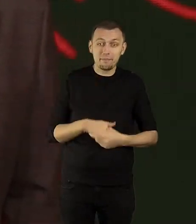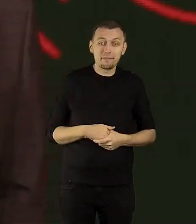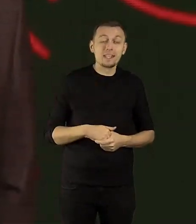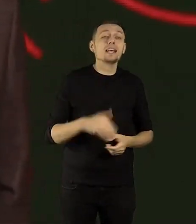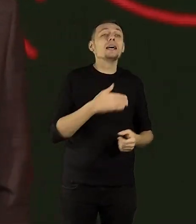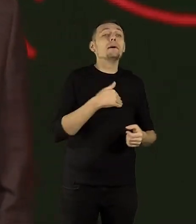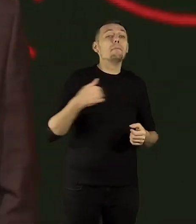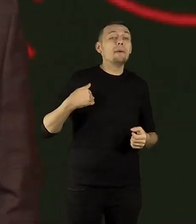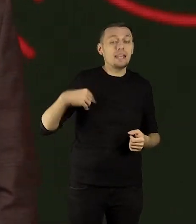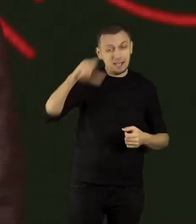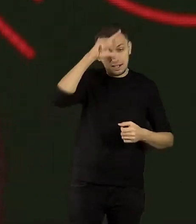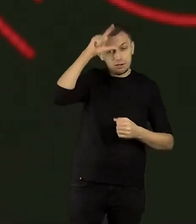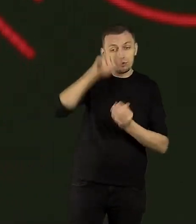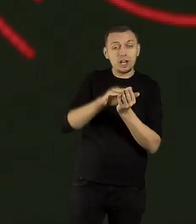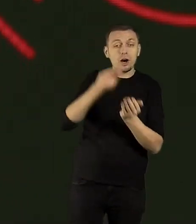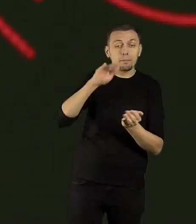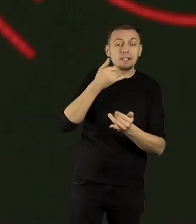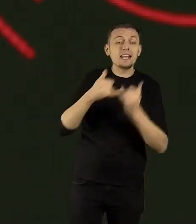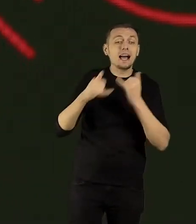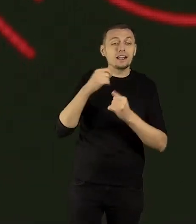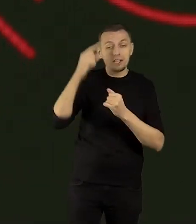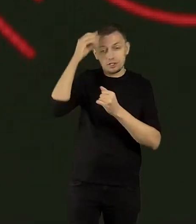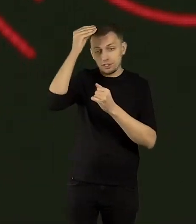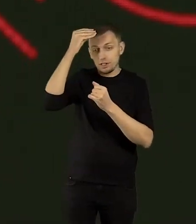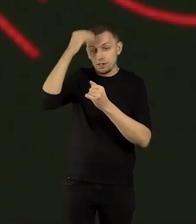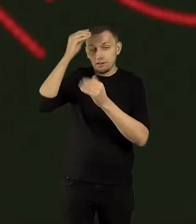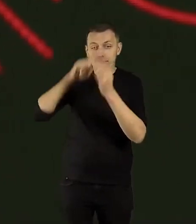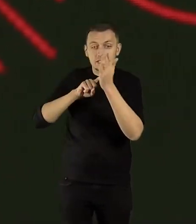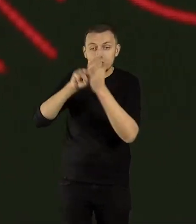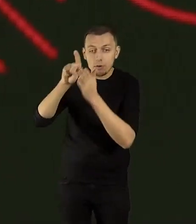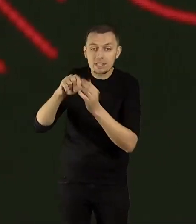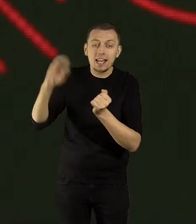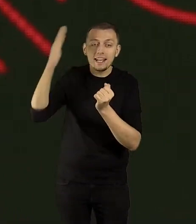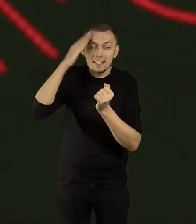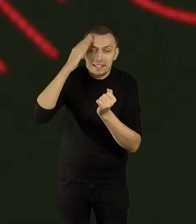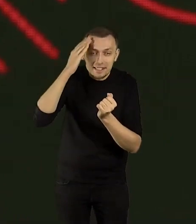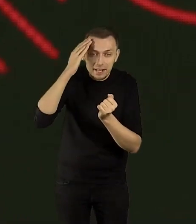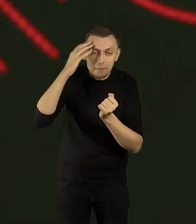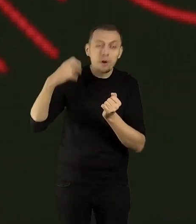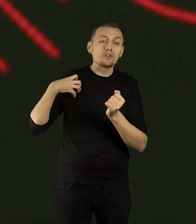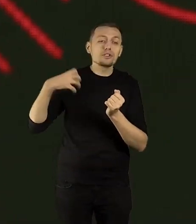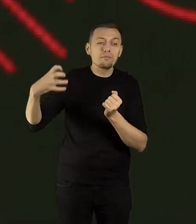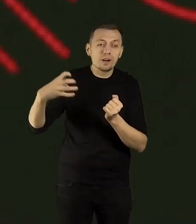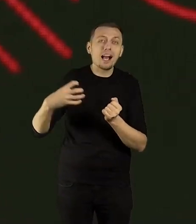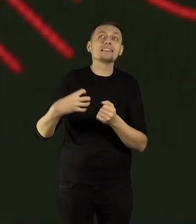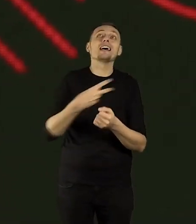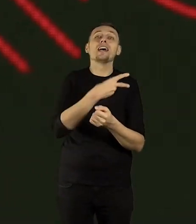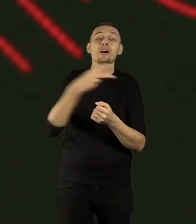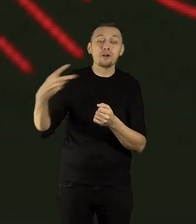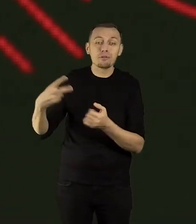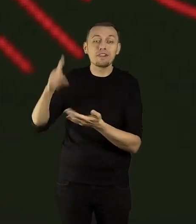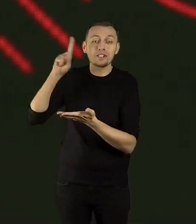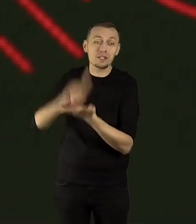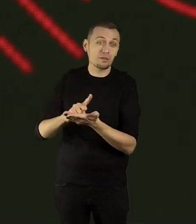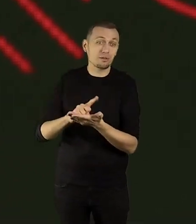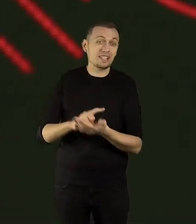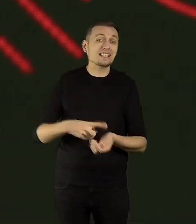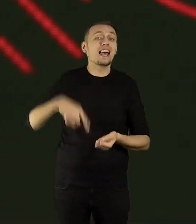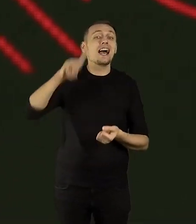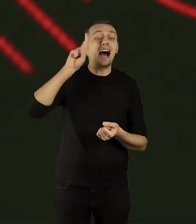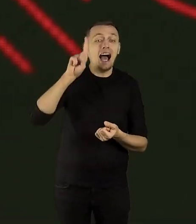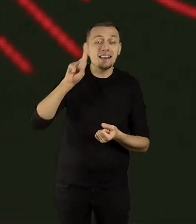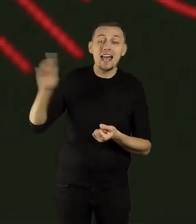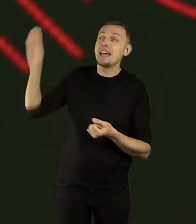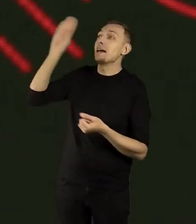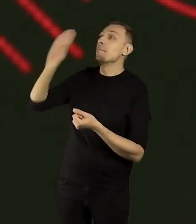zrobione. Bóg by to zrobił. Bóg nie musiał jednak tego robić w ten sposób. To jest właśnie cud